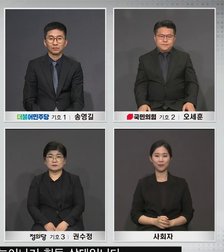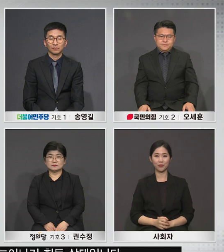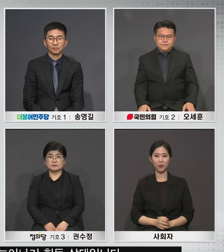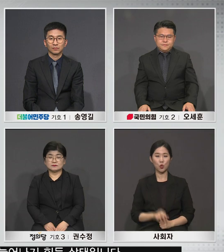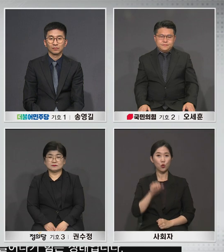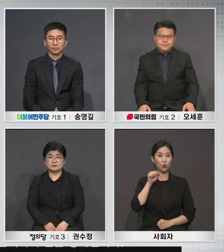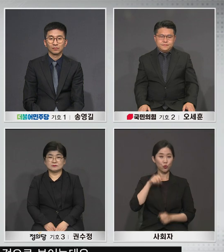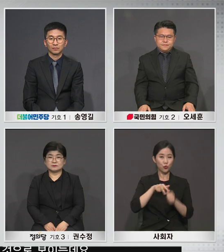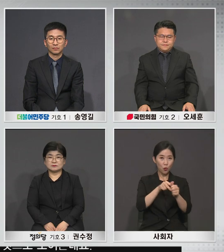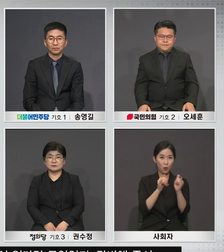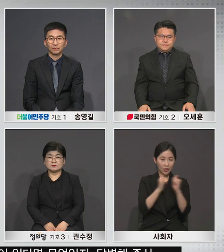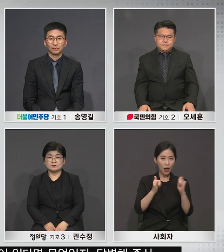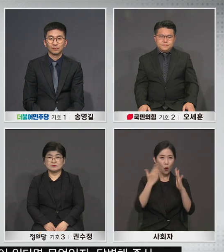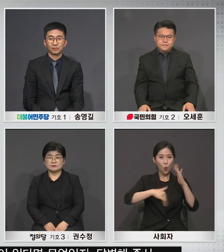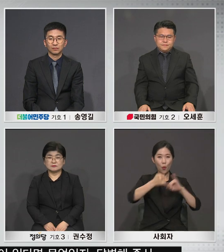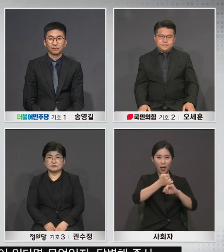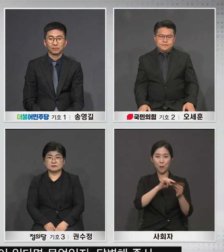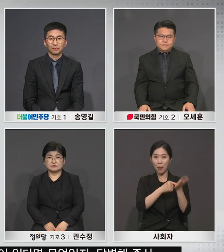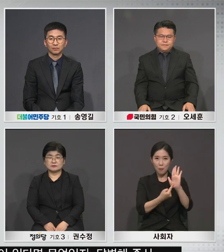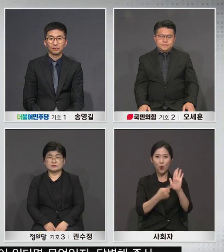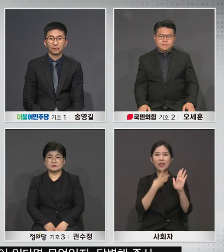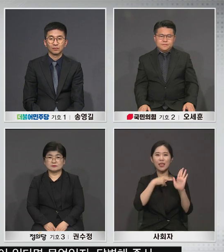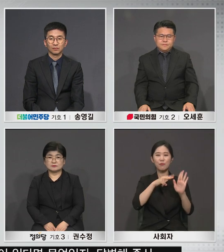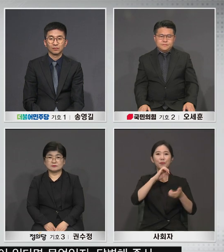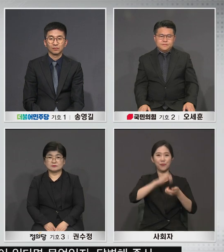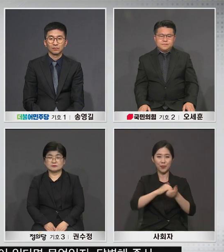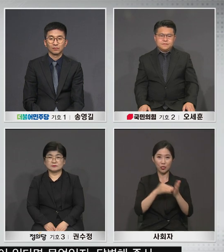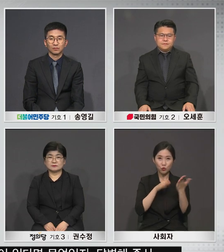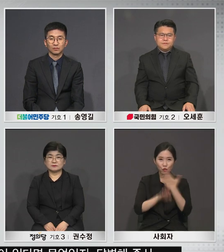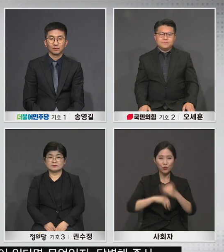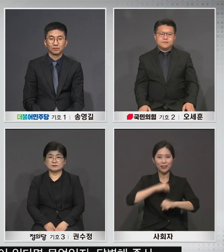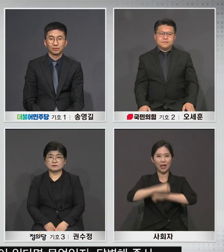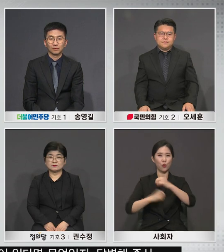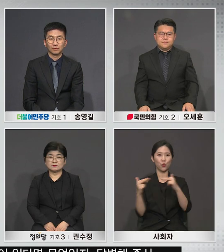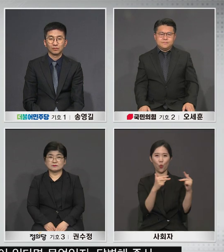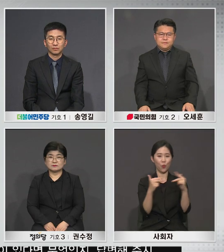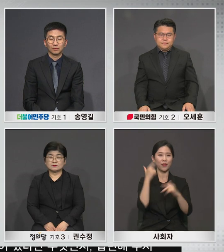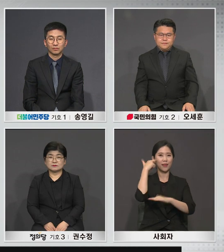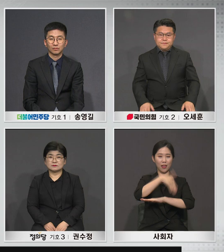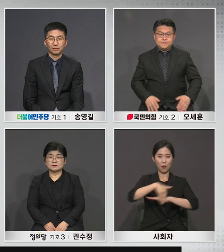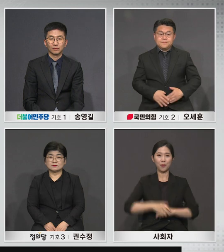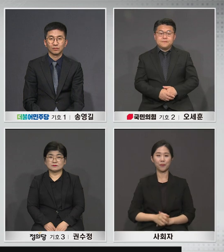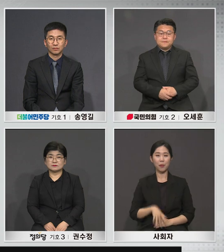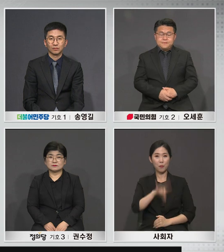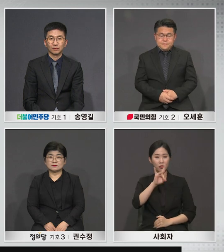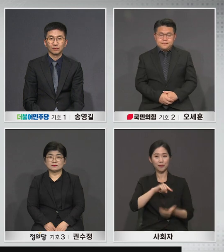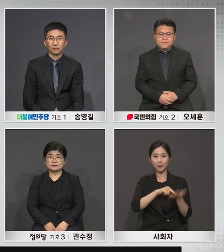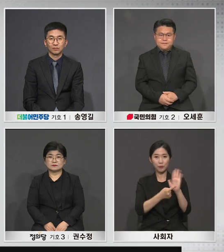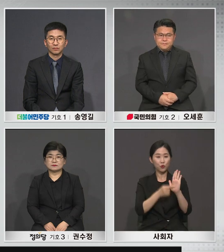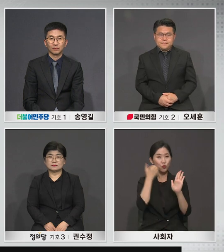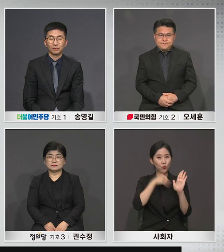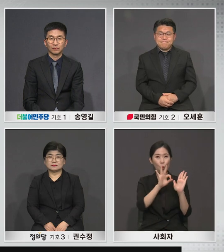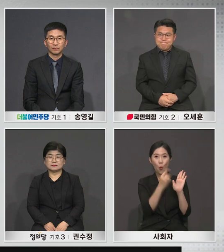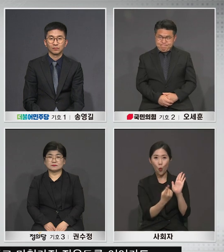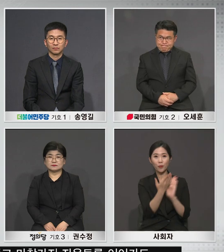대한 후보자들의 공약 발표 먼저 2분씩 듣고 마찬가지 자유토론 이어가도록 하겠습니다. 오세훈 후보님 먼저 말씀 주실까요?